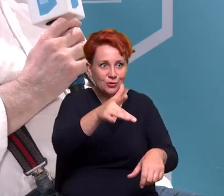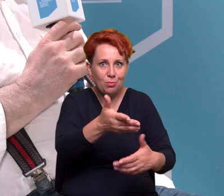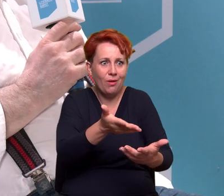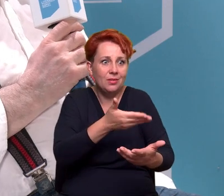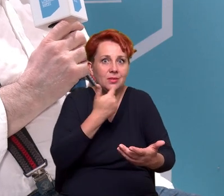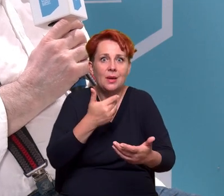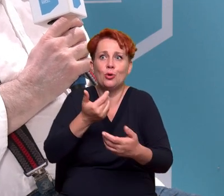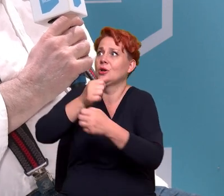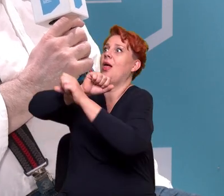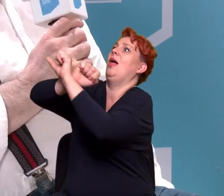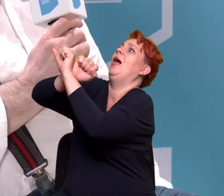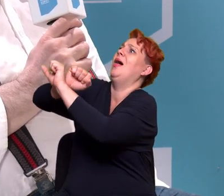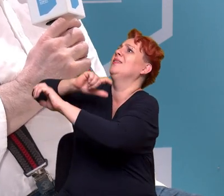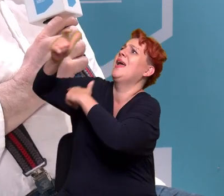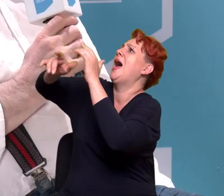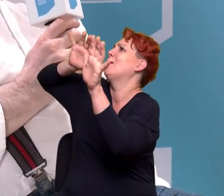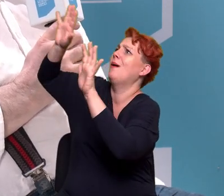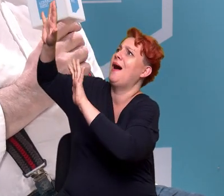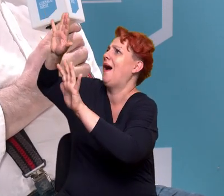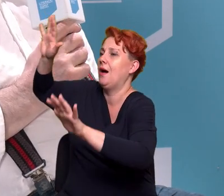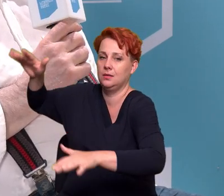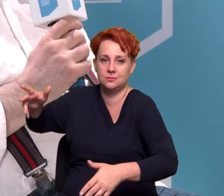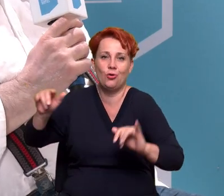bezbronność wobec losu.